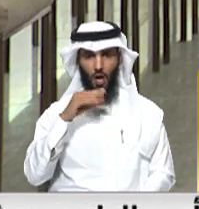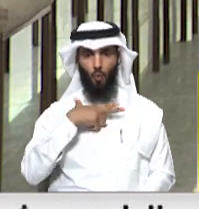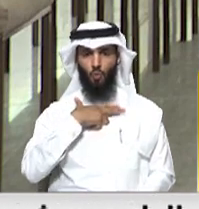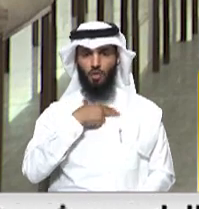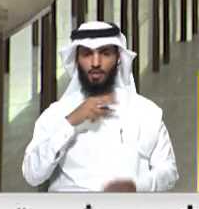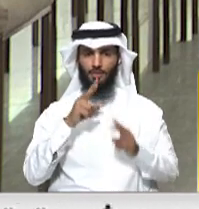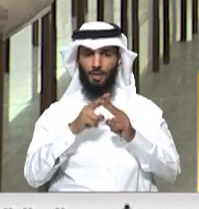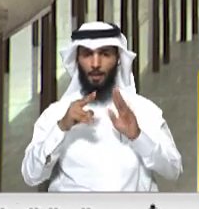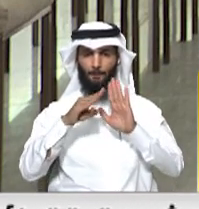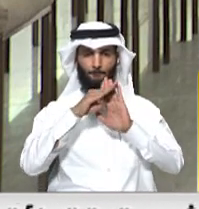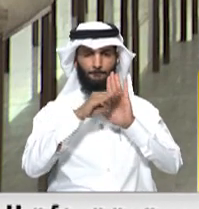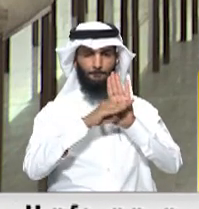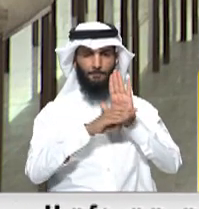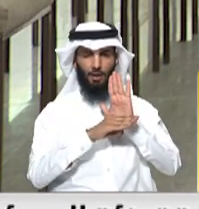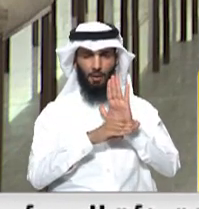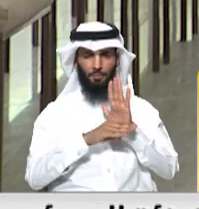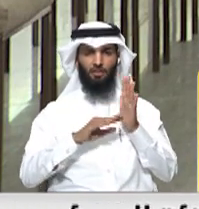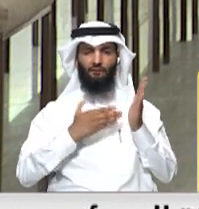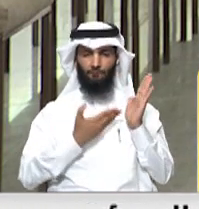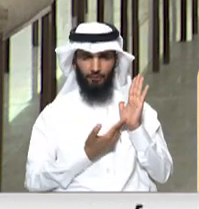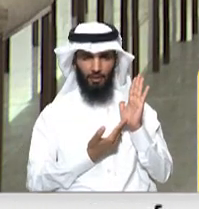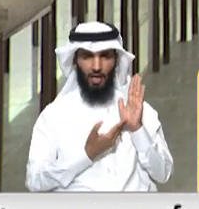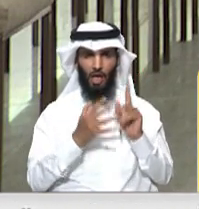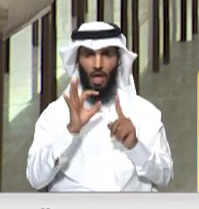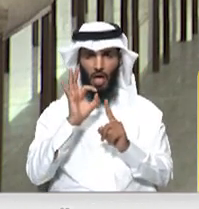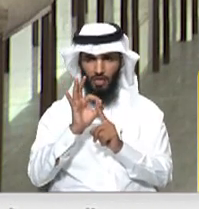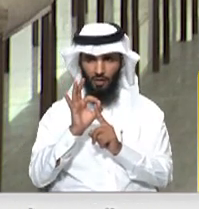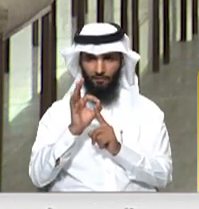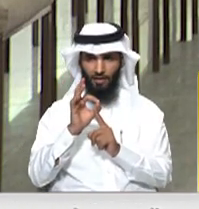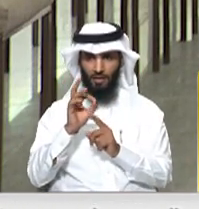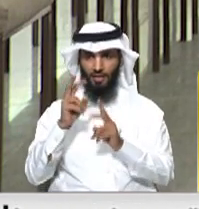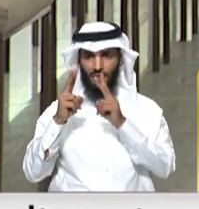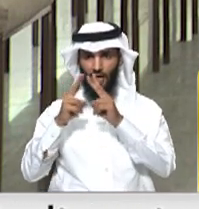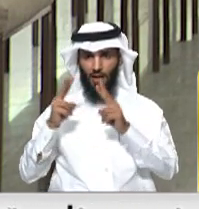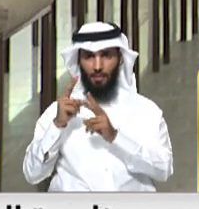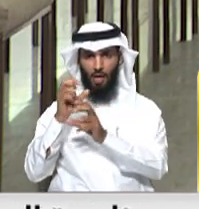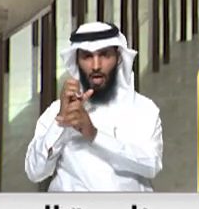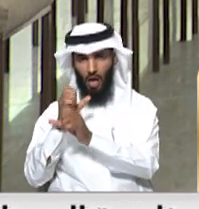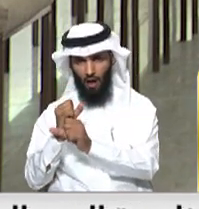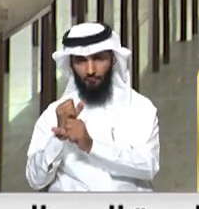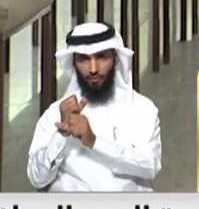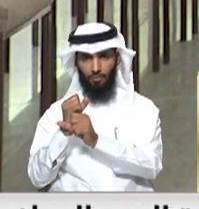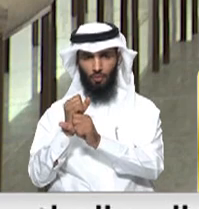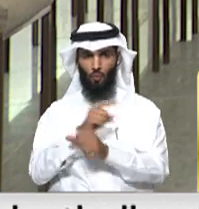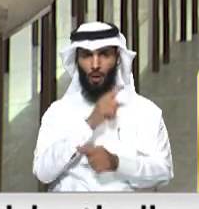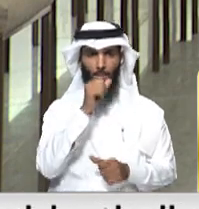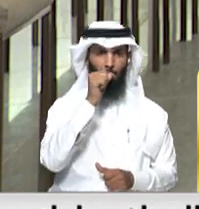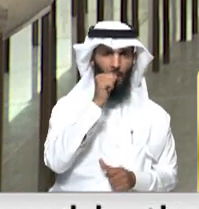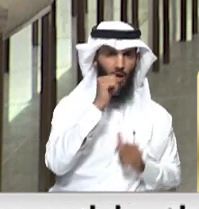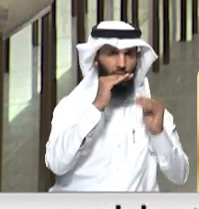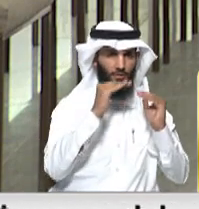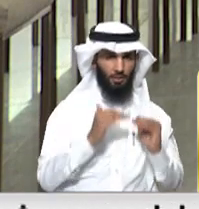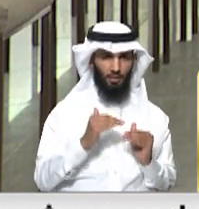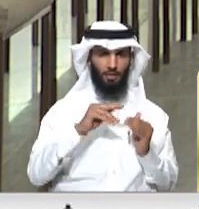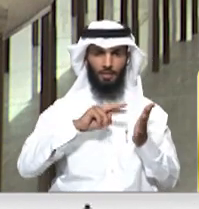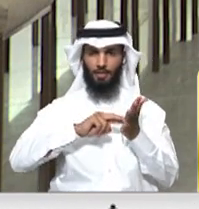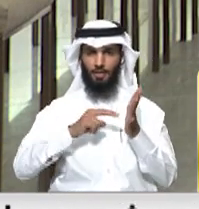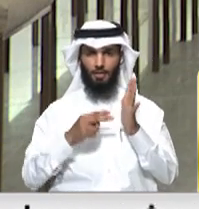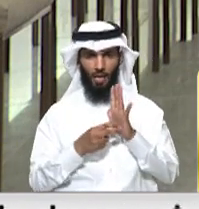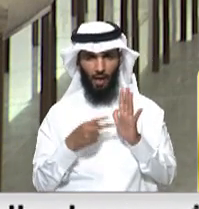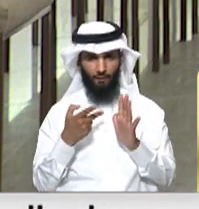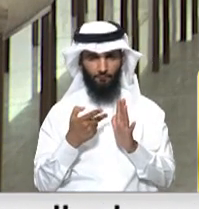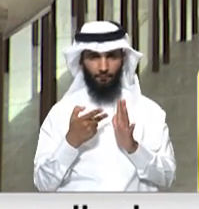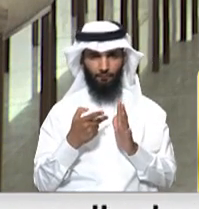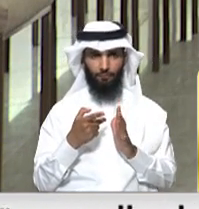تدعم ترشيد استهلاك الكهرباء والماء، وأيضا قاعد تعطي حوافز لترشيد استهلاك الكهرباء والماء